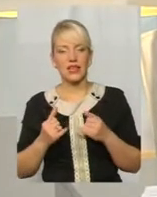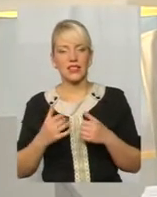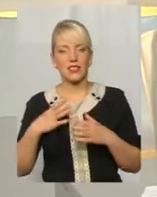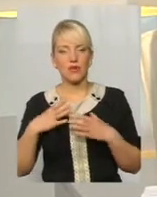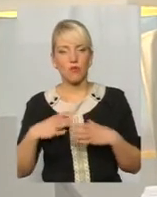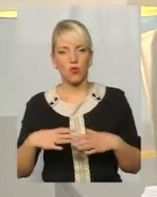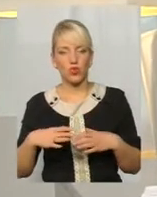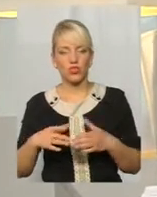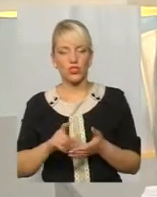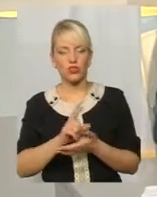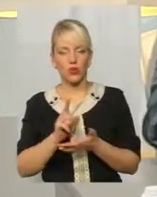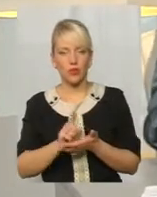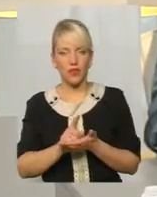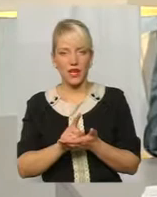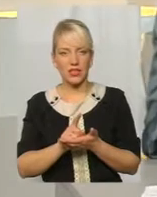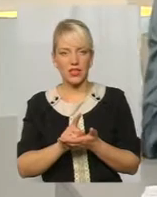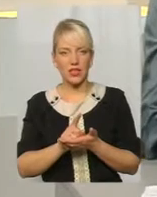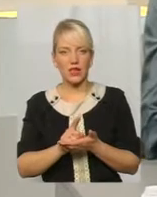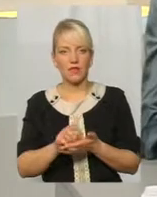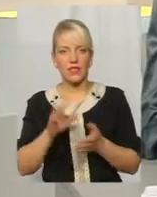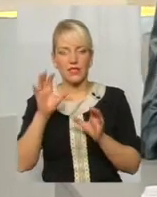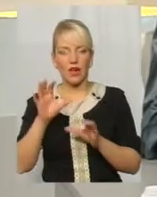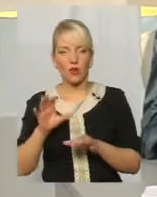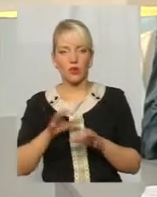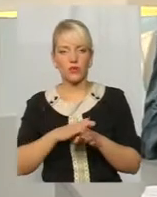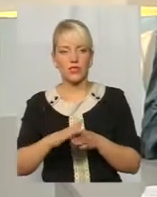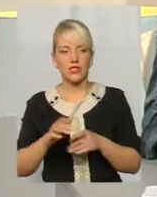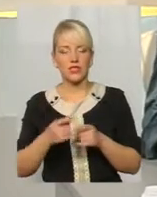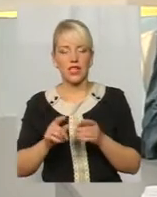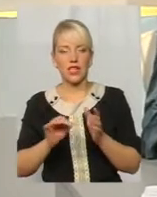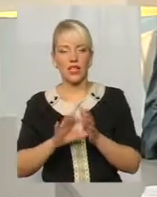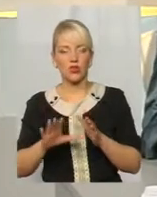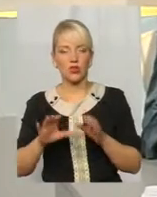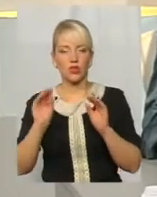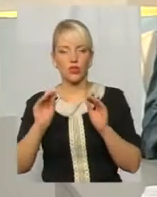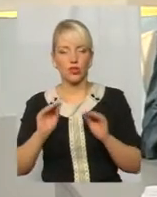змушені, зобов'язані, скажімо так, законом здійснювати те електронне